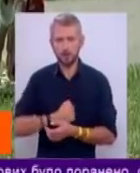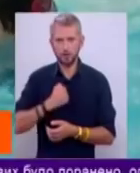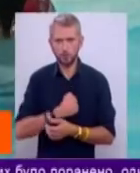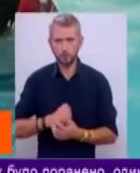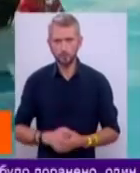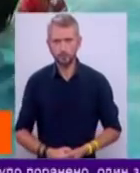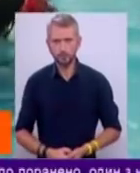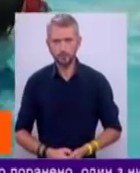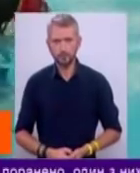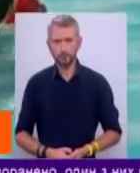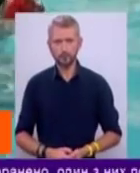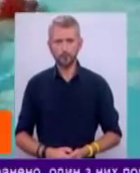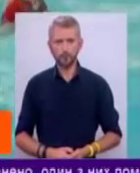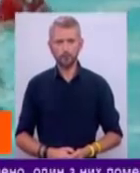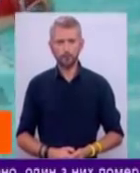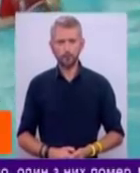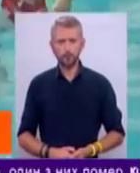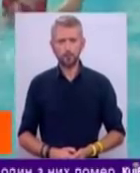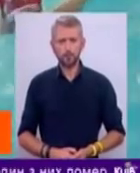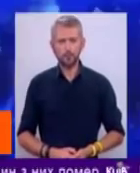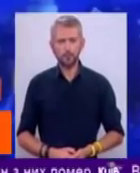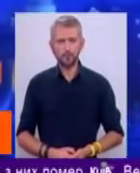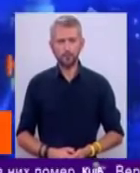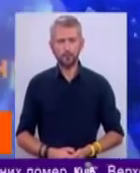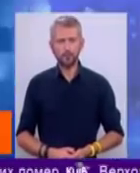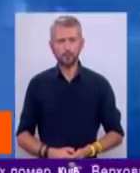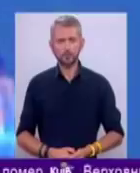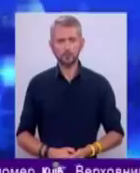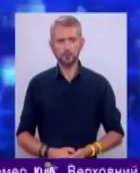Ксенія Лущик, Мілен Мода, Едуард Тарнавський, телеканал «Київ».